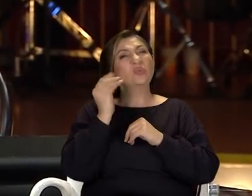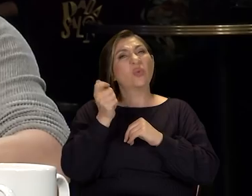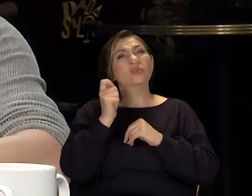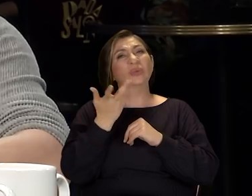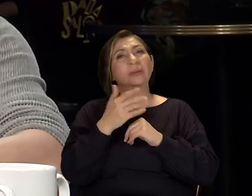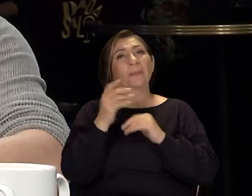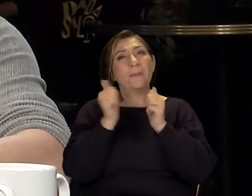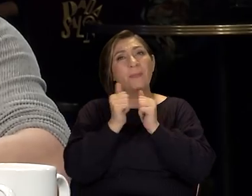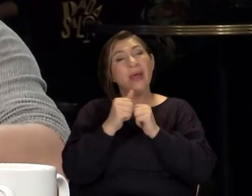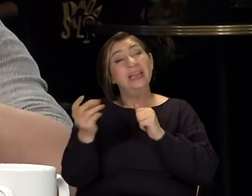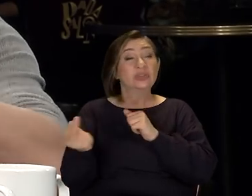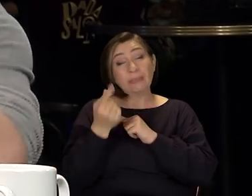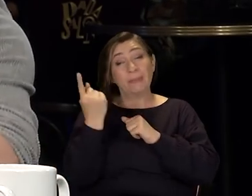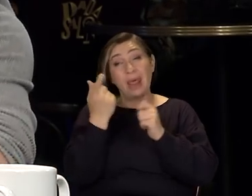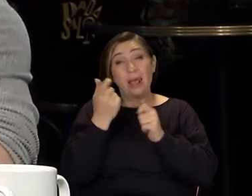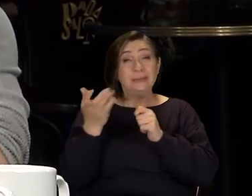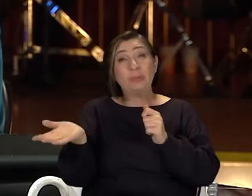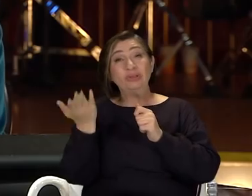ya. Beraber kaçalım mı bir yerlere?